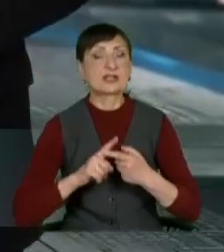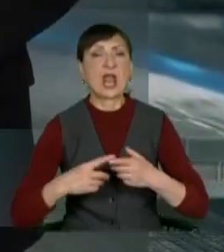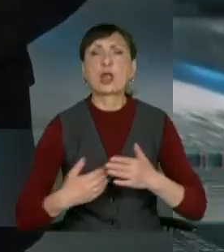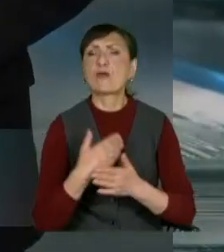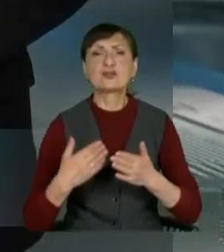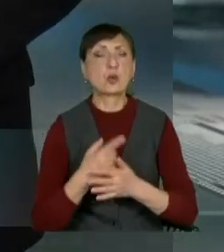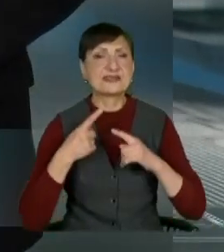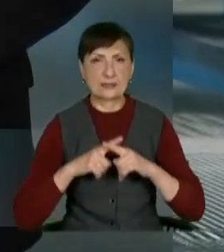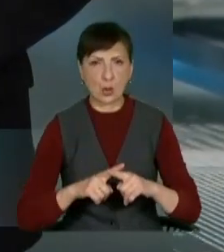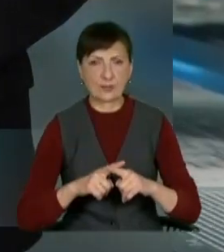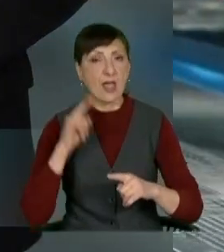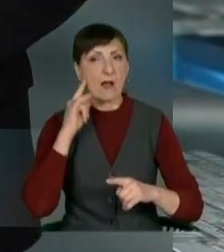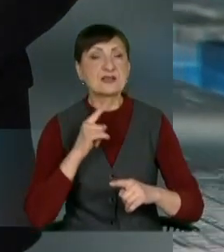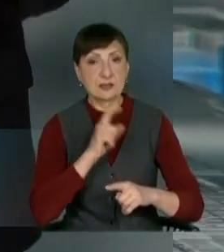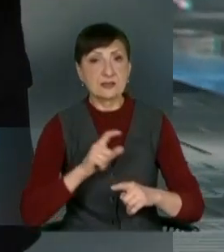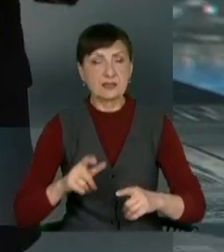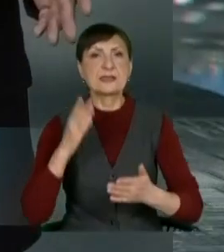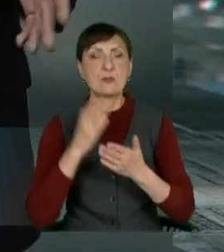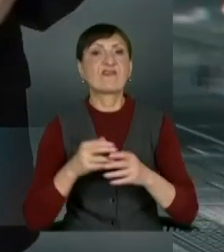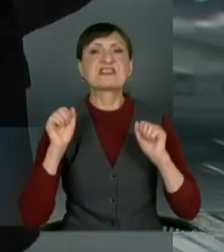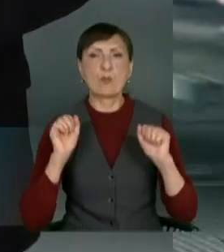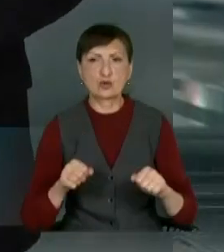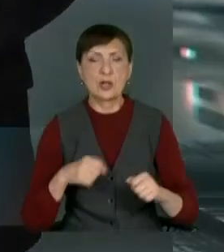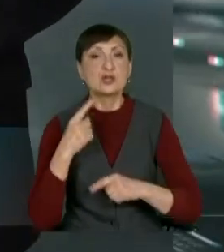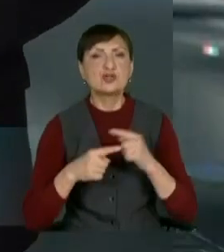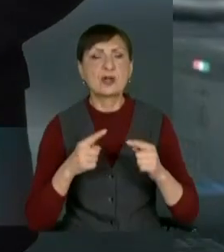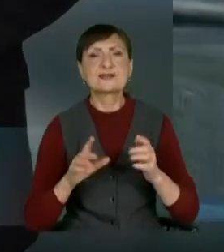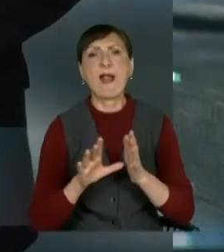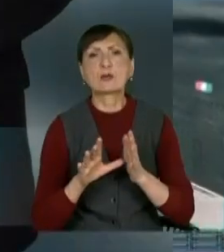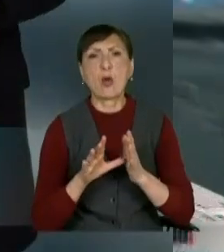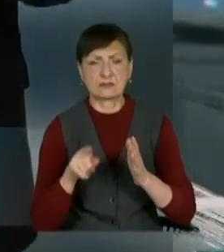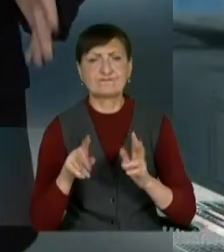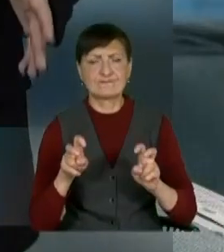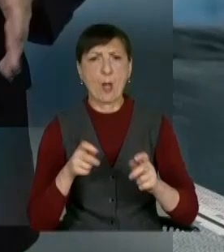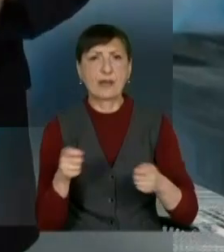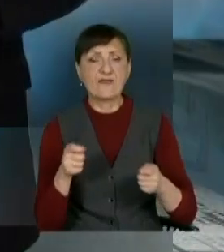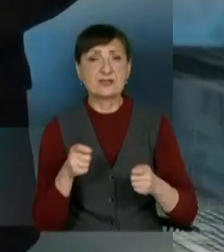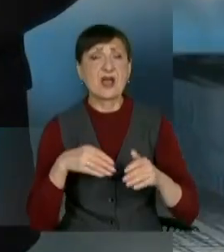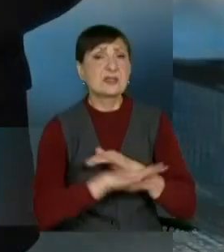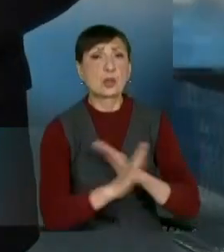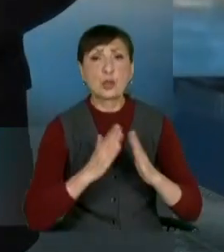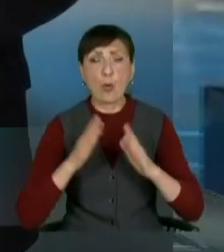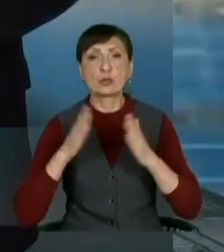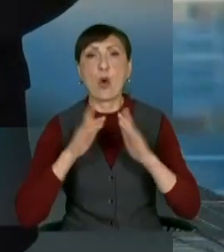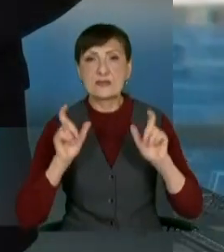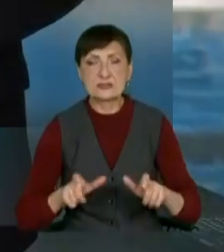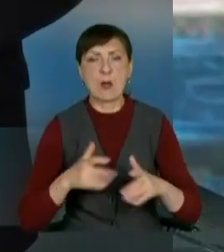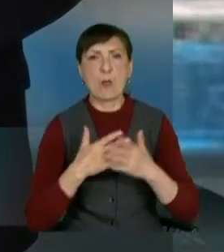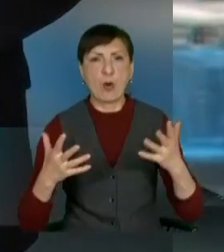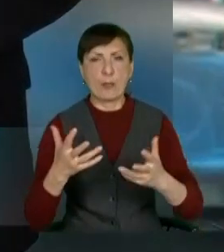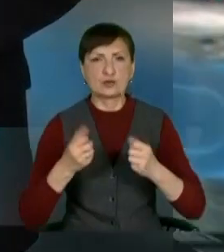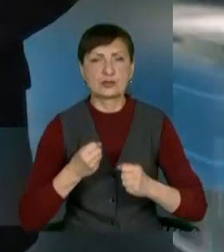Благодаря инновационным технологиям казахстанцы имеют возможность через электронное правительство, не выходя из дома, получать